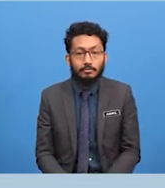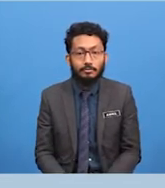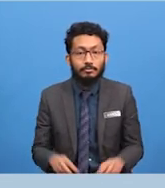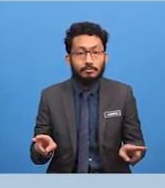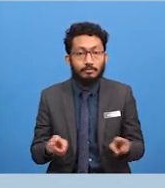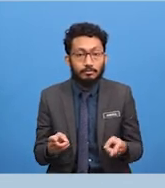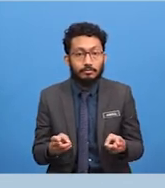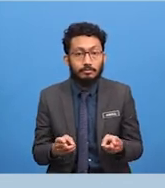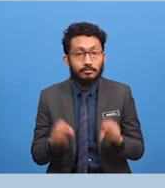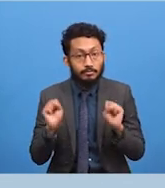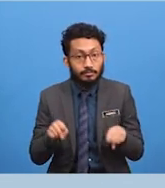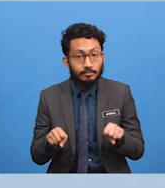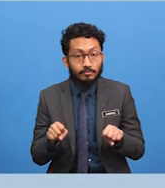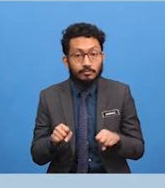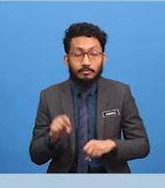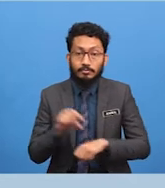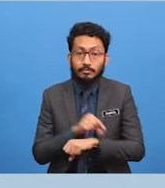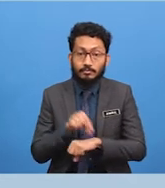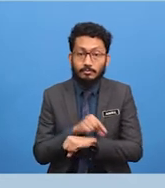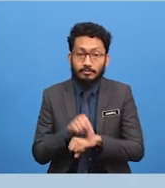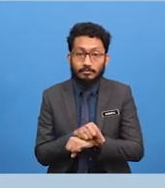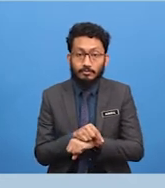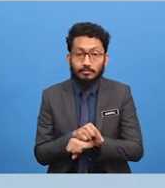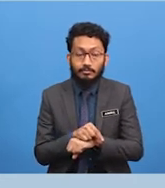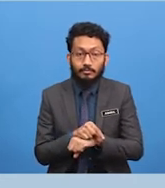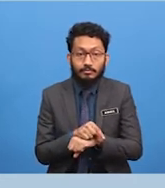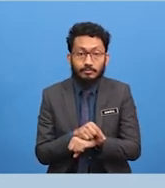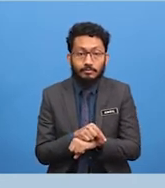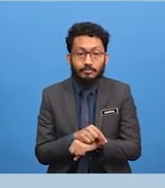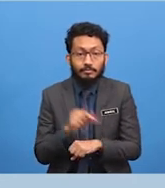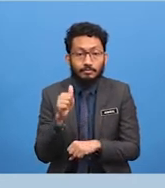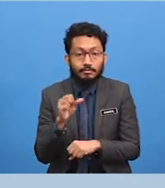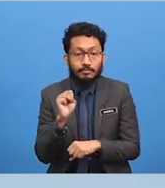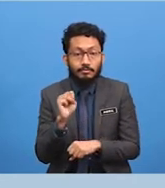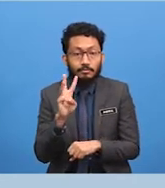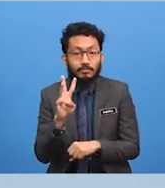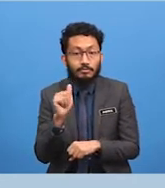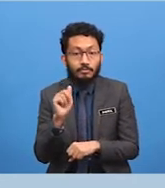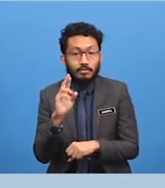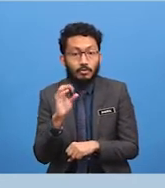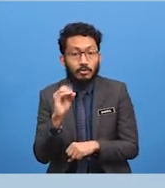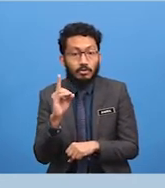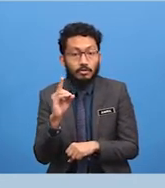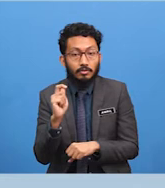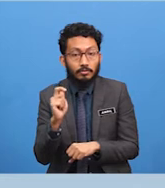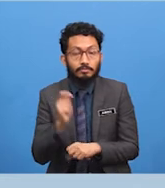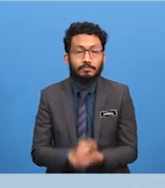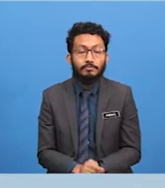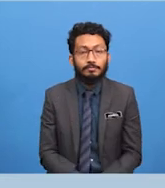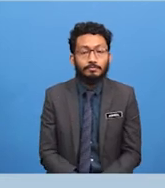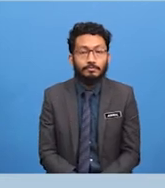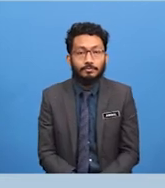Pengurus boleh menggunakan analisis SWOT dalam membuat analisis persekitaran organisasi